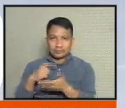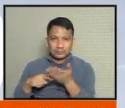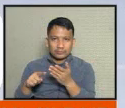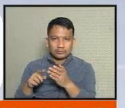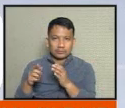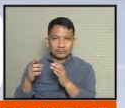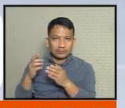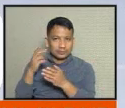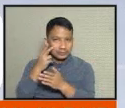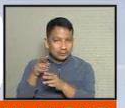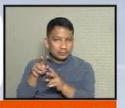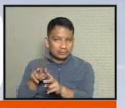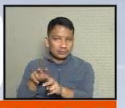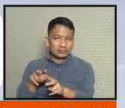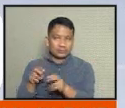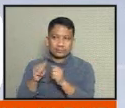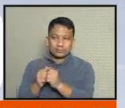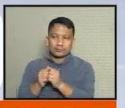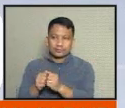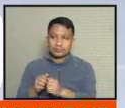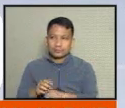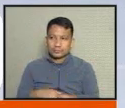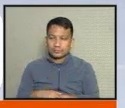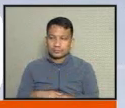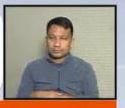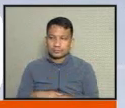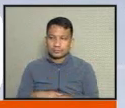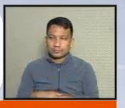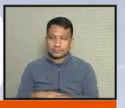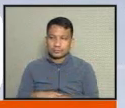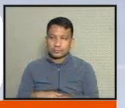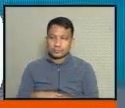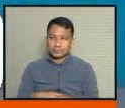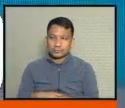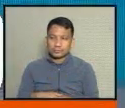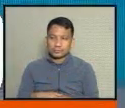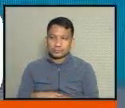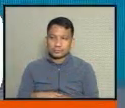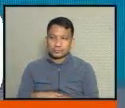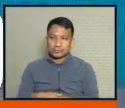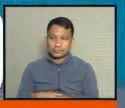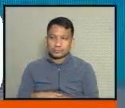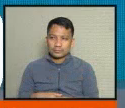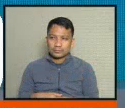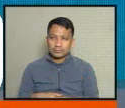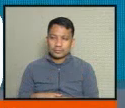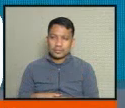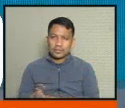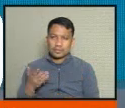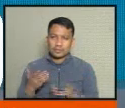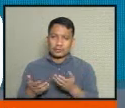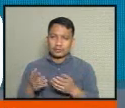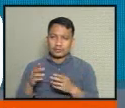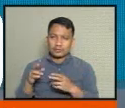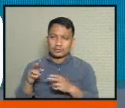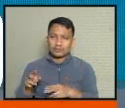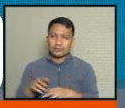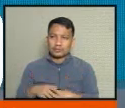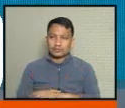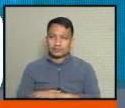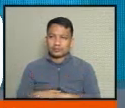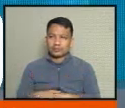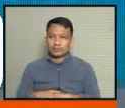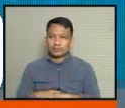na magkasama. Wala sir, andun sila sana eh. Yung sa chat, sa ano, andun sila sa kapatid